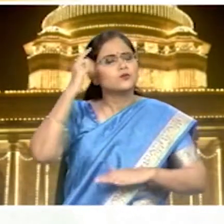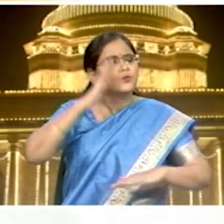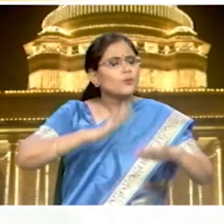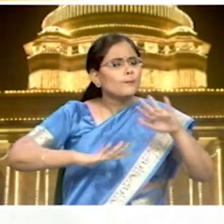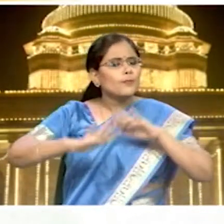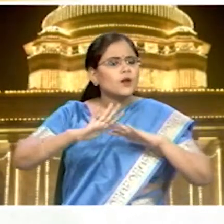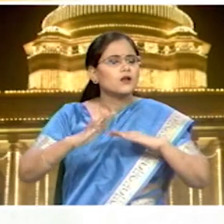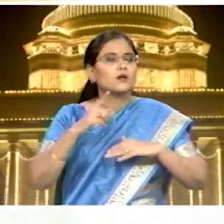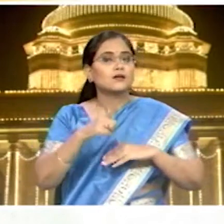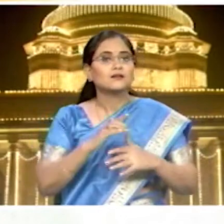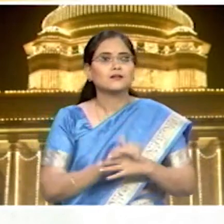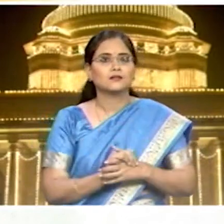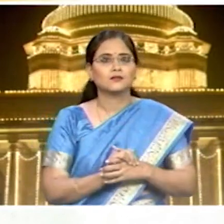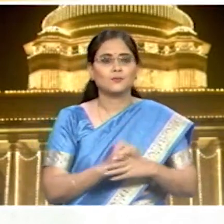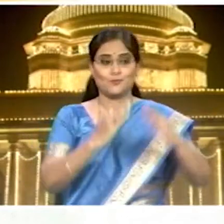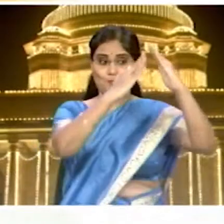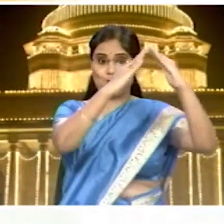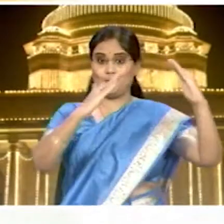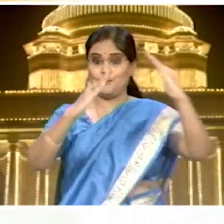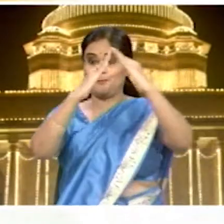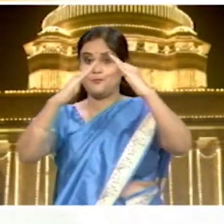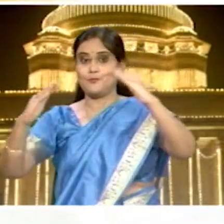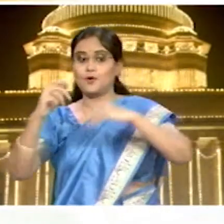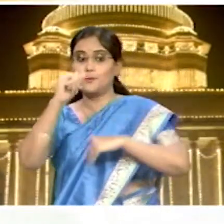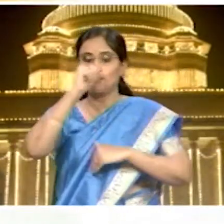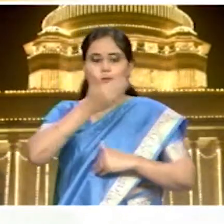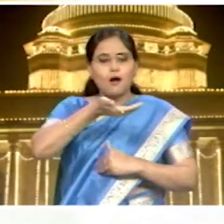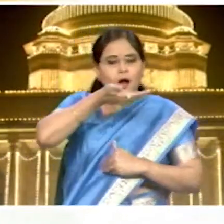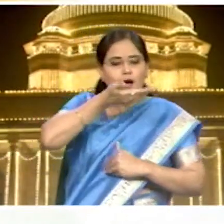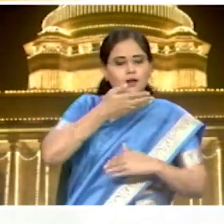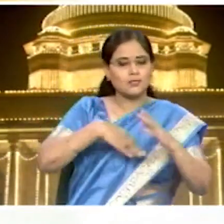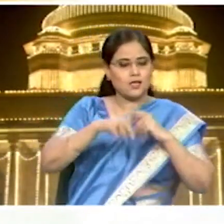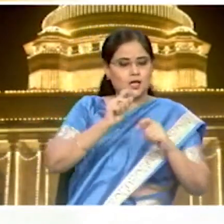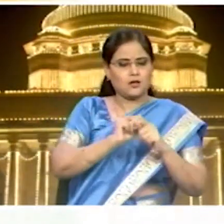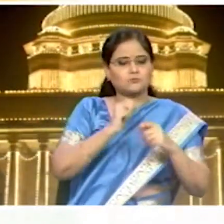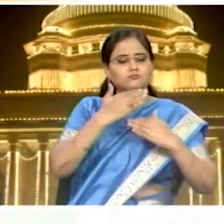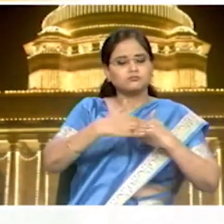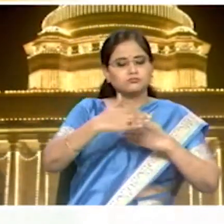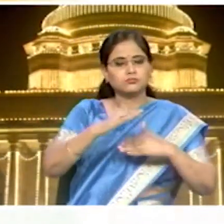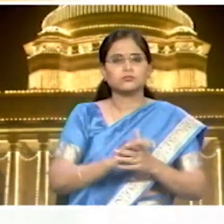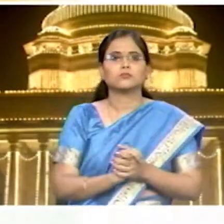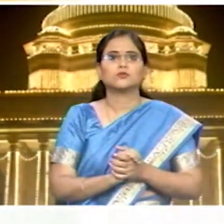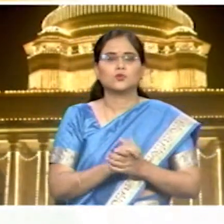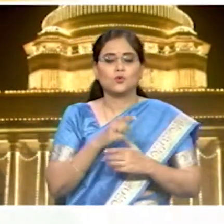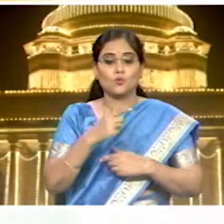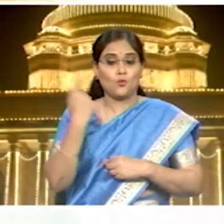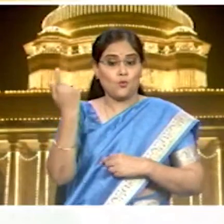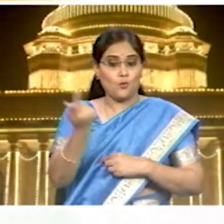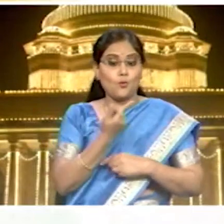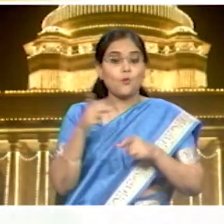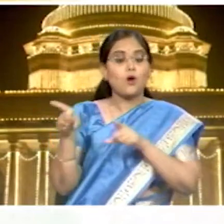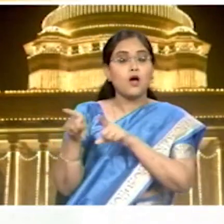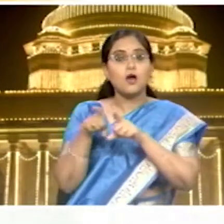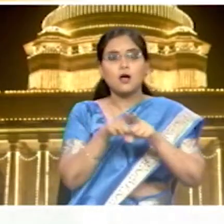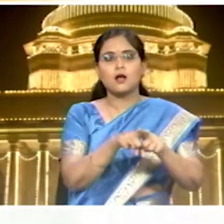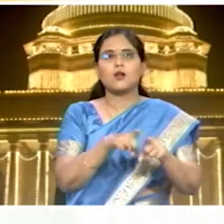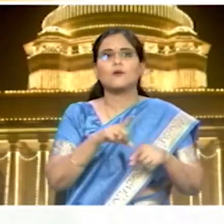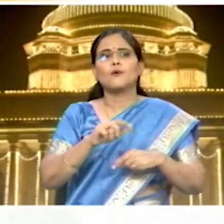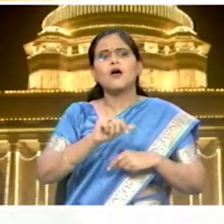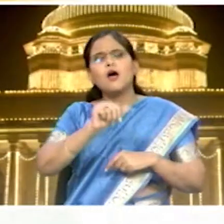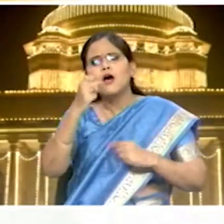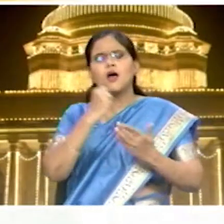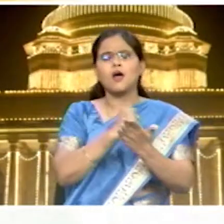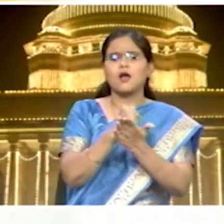अंतर्गत हर घर जल योजना पर कार्य चल रहा है। इन उपायों का और उसी तरह के अन्य प्रयासों